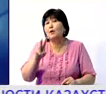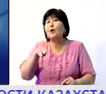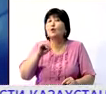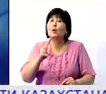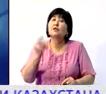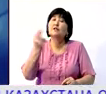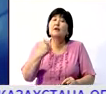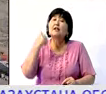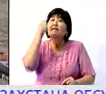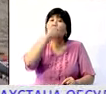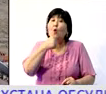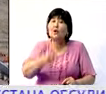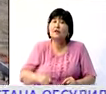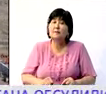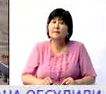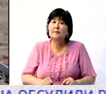цемента в год.